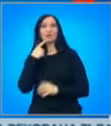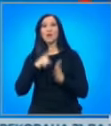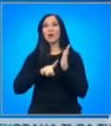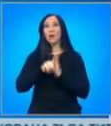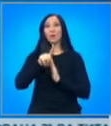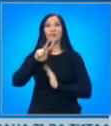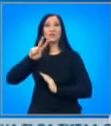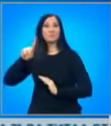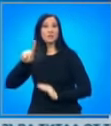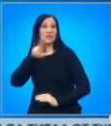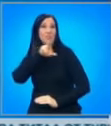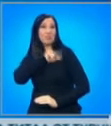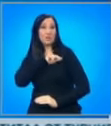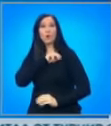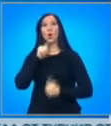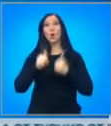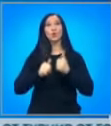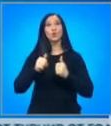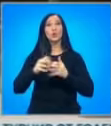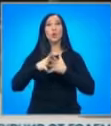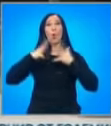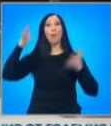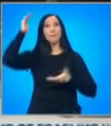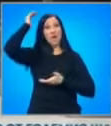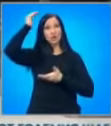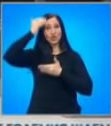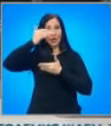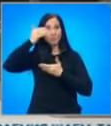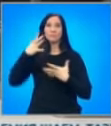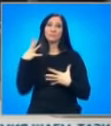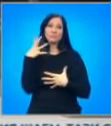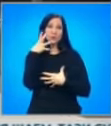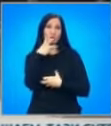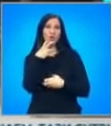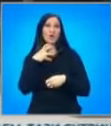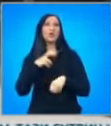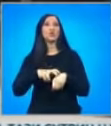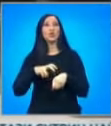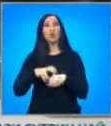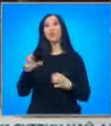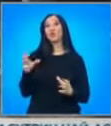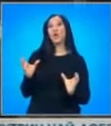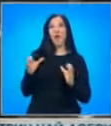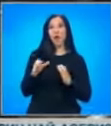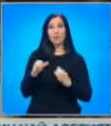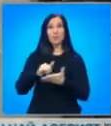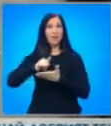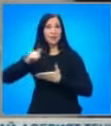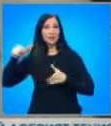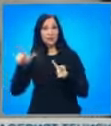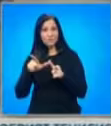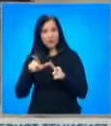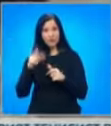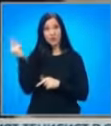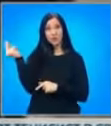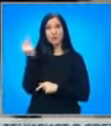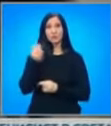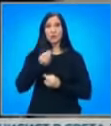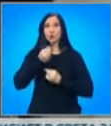рекордна 21-та титла от турнир от големия шлем. Съкрушеният Новак Джокович и екипът му на летището в Мелбърн.